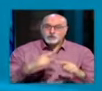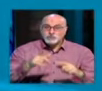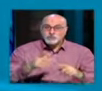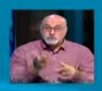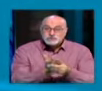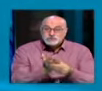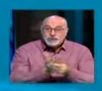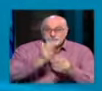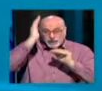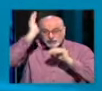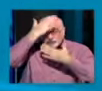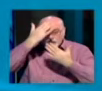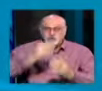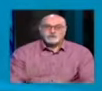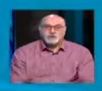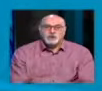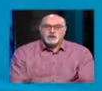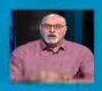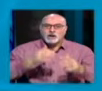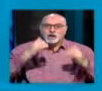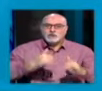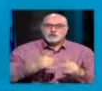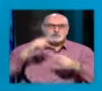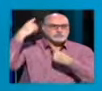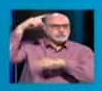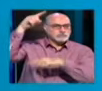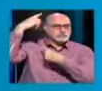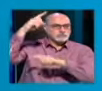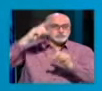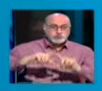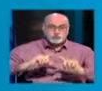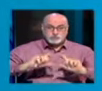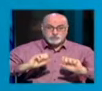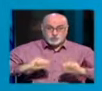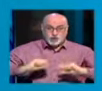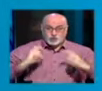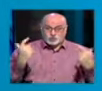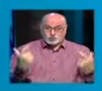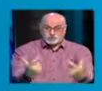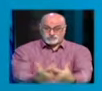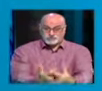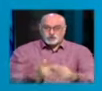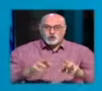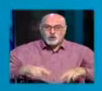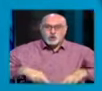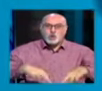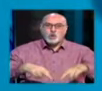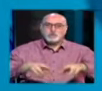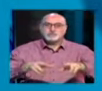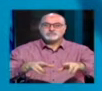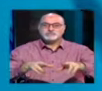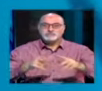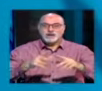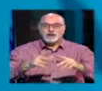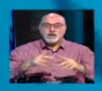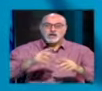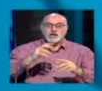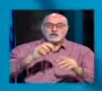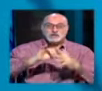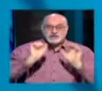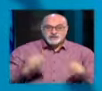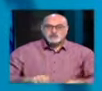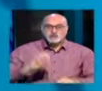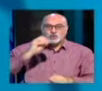للقضية الفلسطينية، الجزائر تحاصر الكيان الصهيوني المحتل في أروقة مجلس الأمن الدولي بعدما